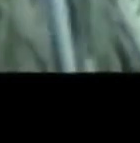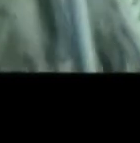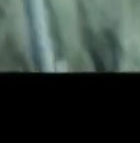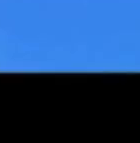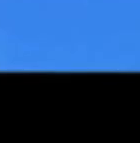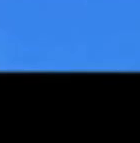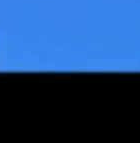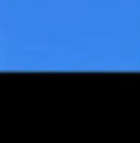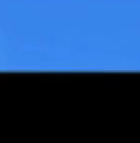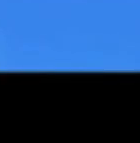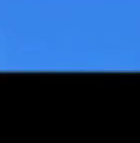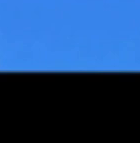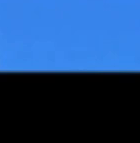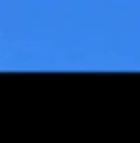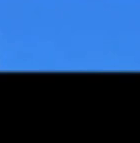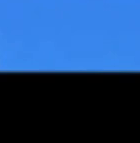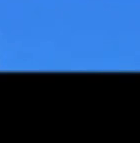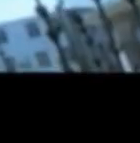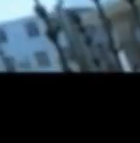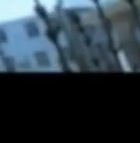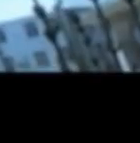أشهد أن